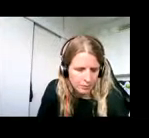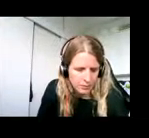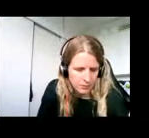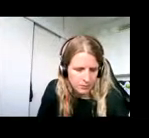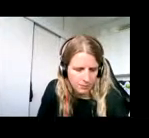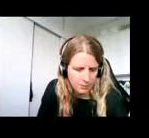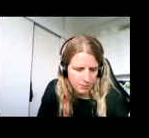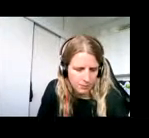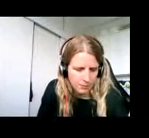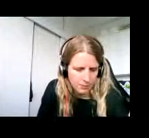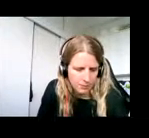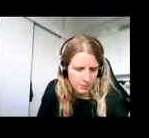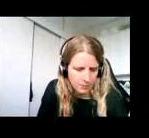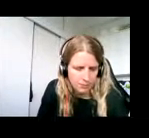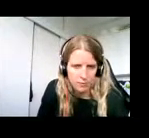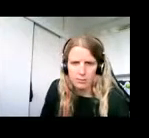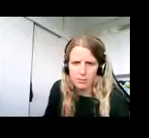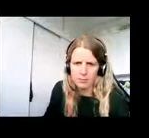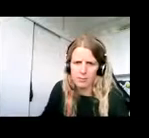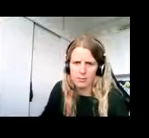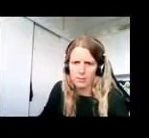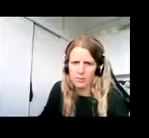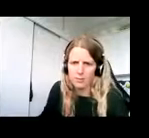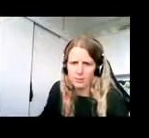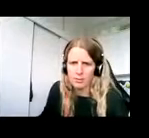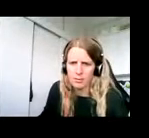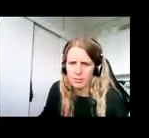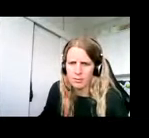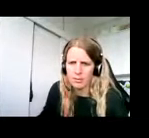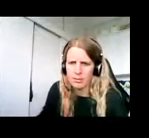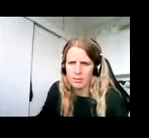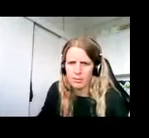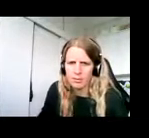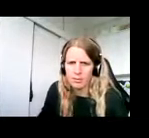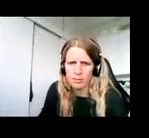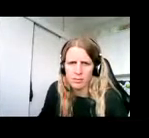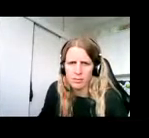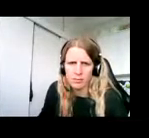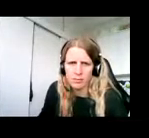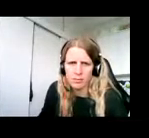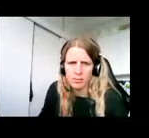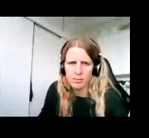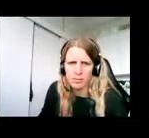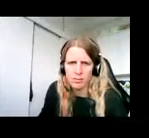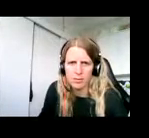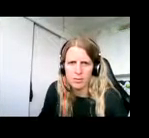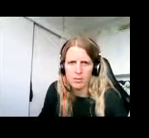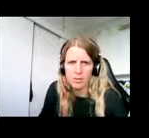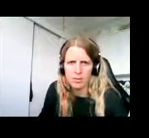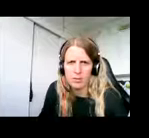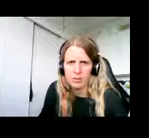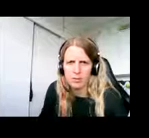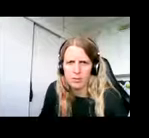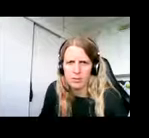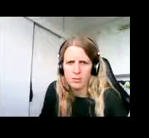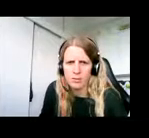zussen, neven en nichten en zo die in hetzelfde huis wonen. Maar wring u niet in bochten. Als dat echt niet realistisch is om dat te